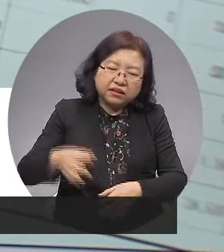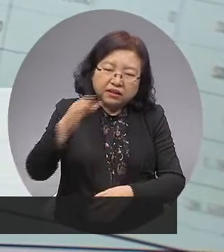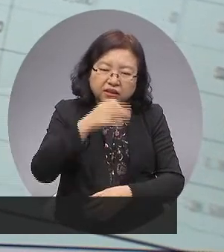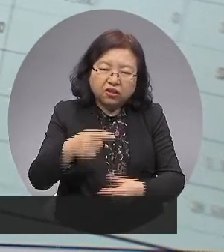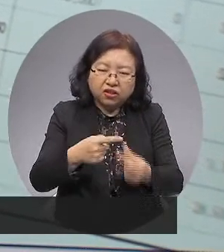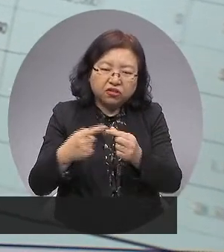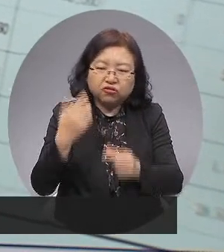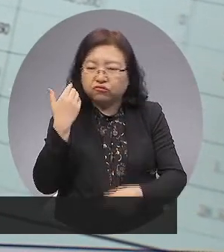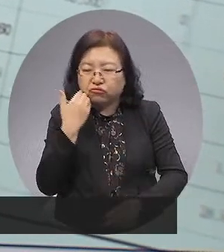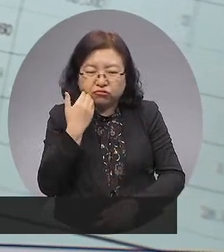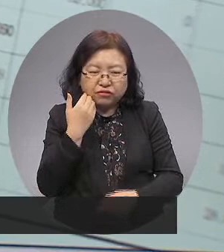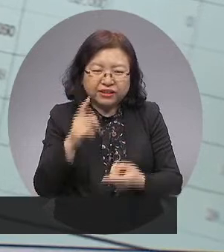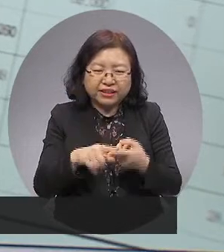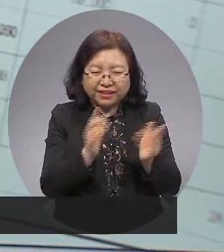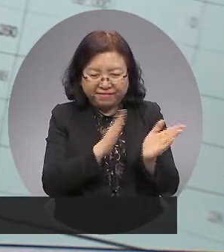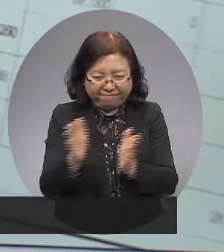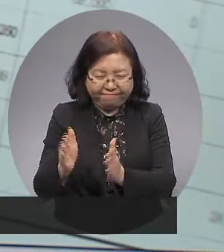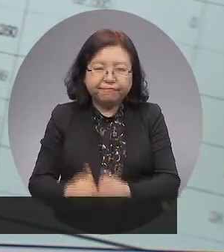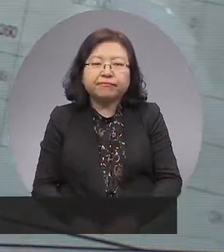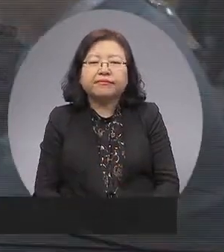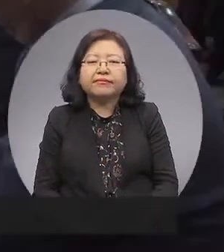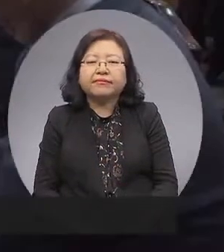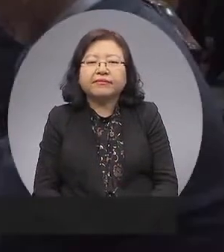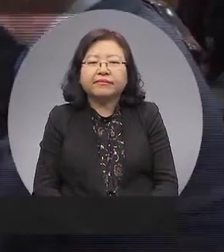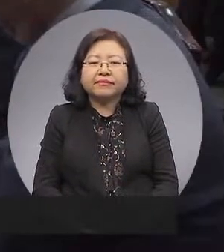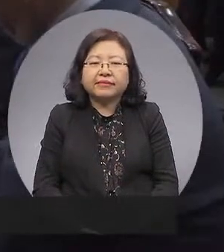기자가 정리했습니다.